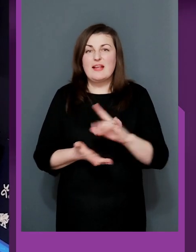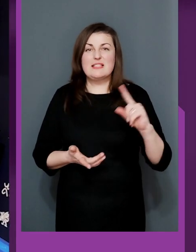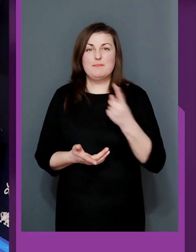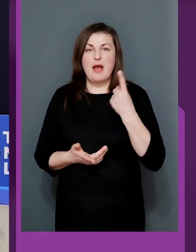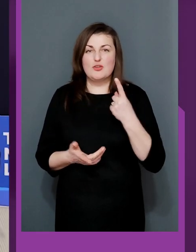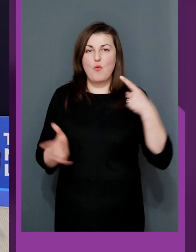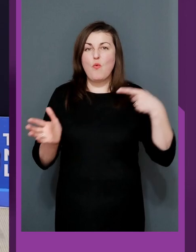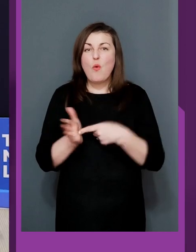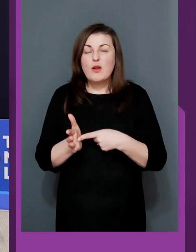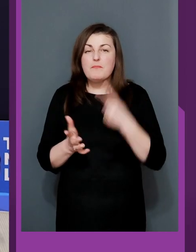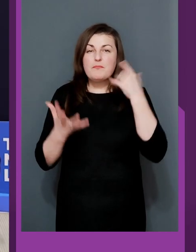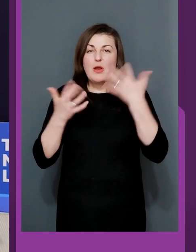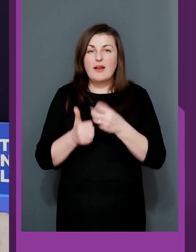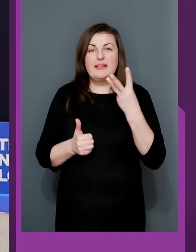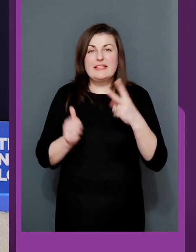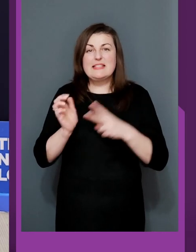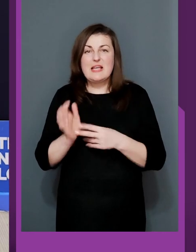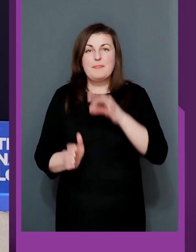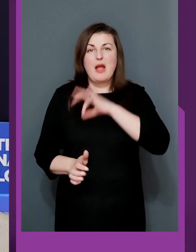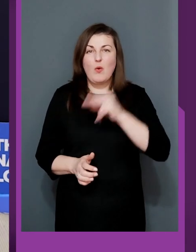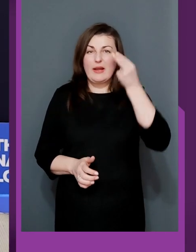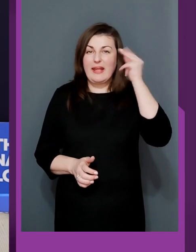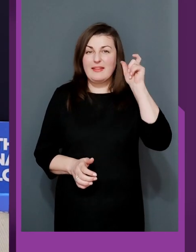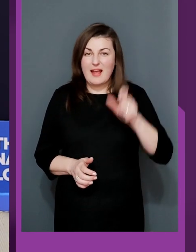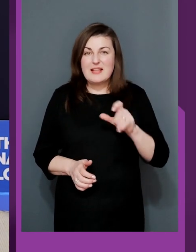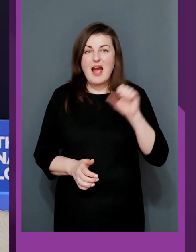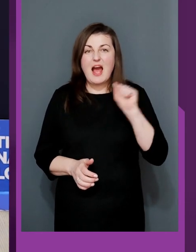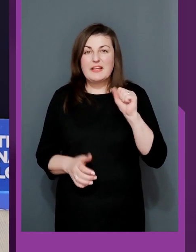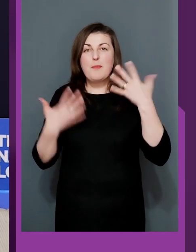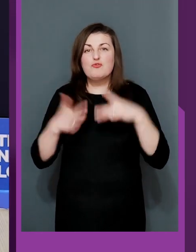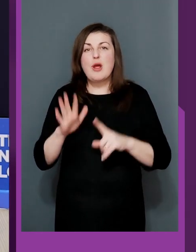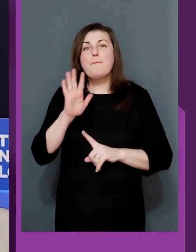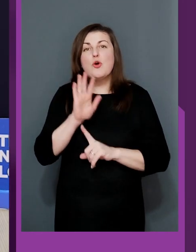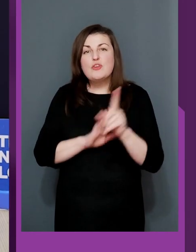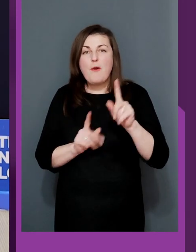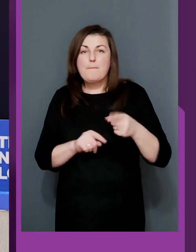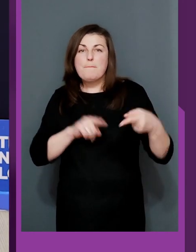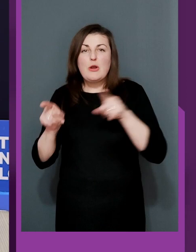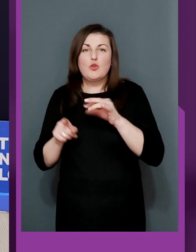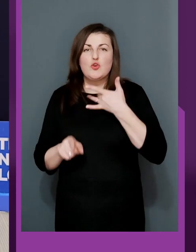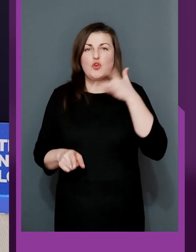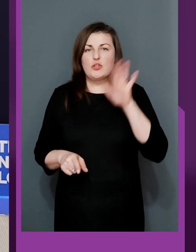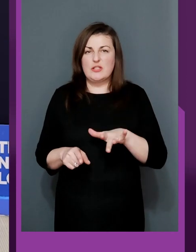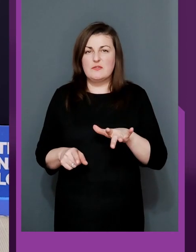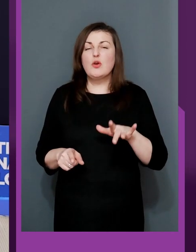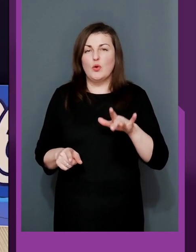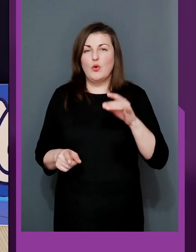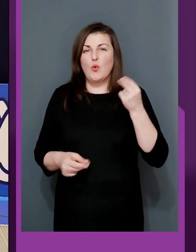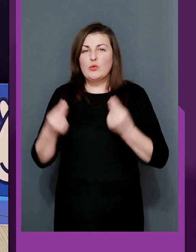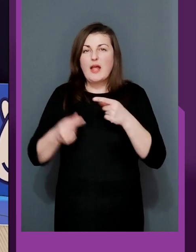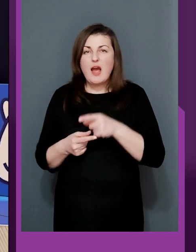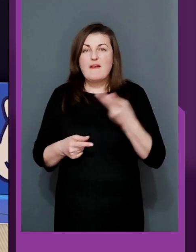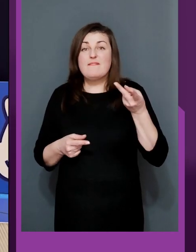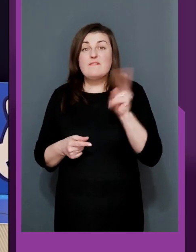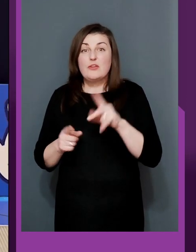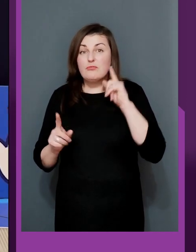перших уколів на рахунку 37 на користь китайця Артем вже почав переходити до жорсткіших ударів